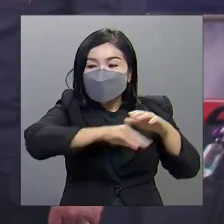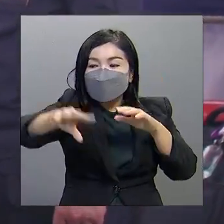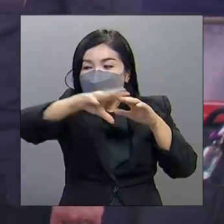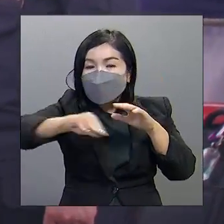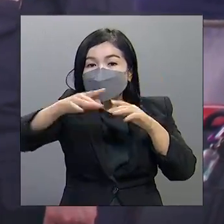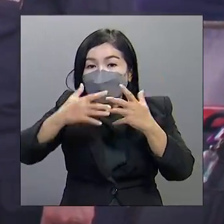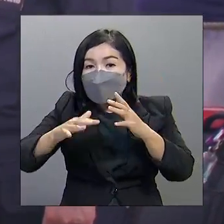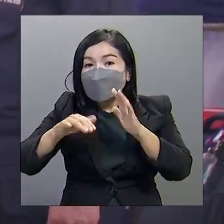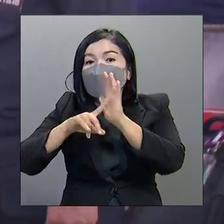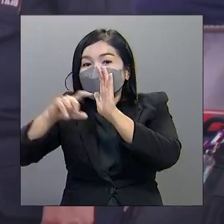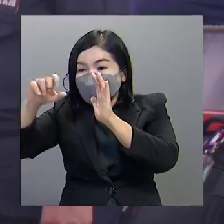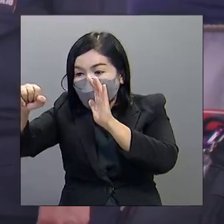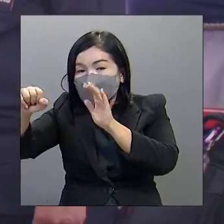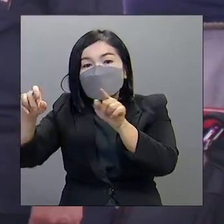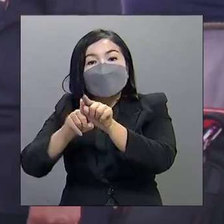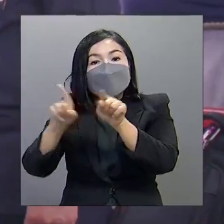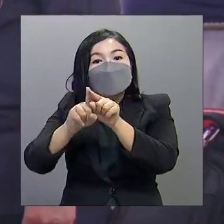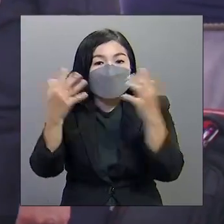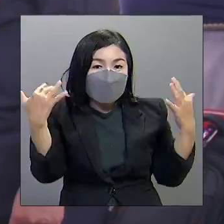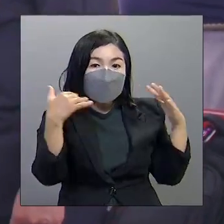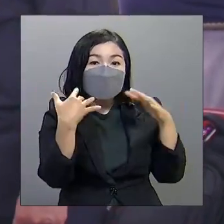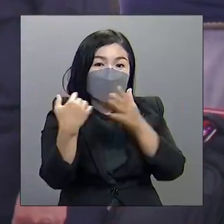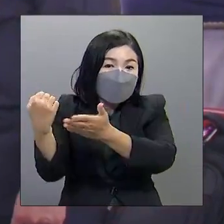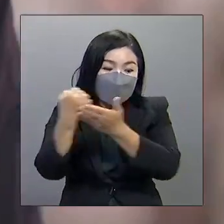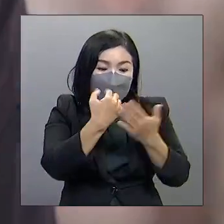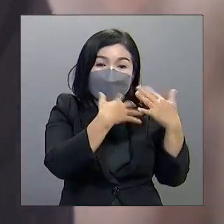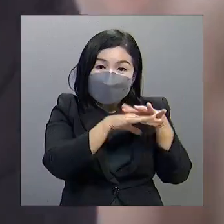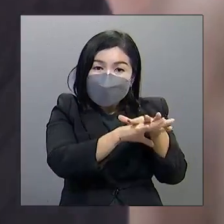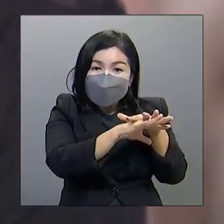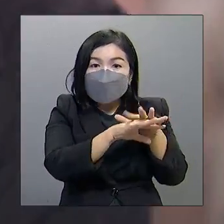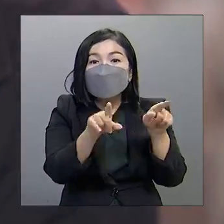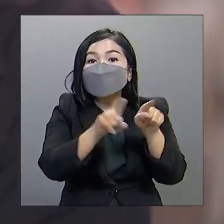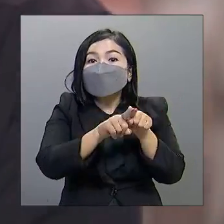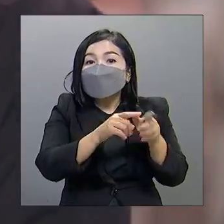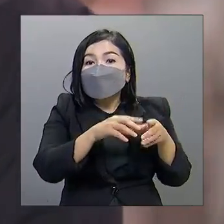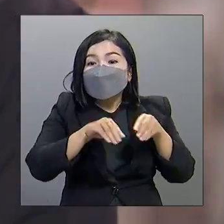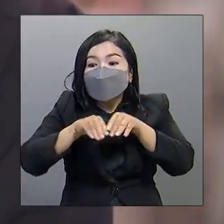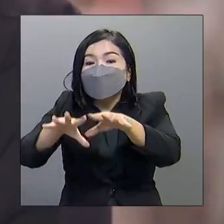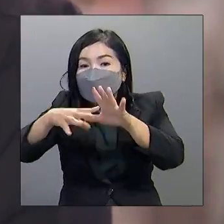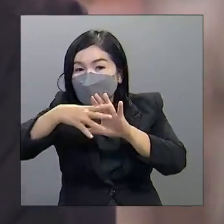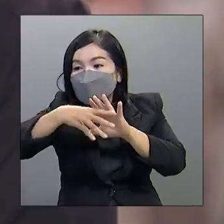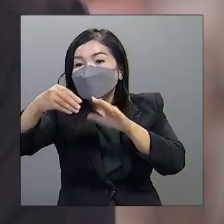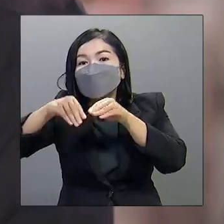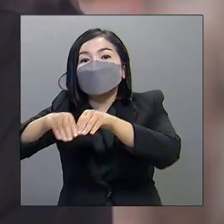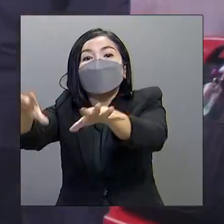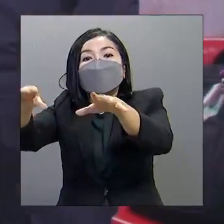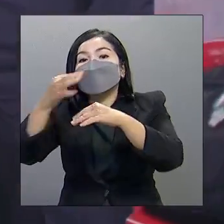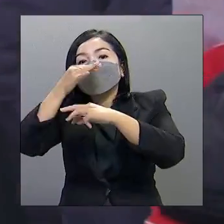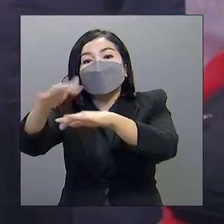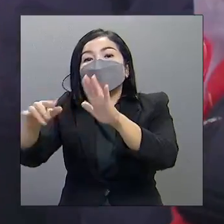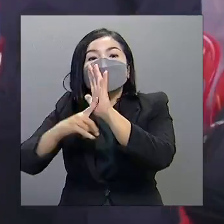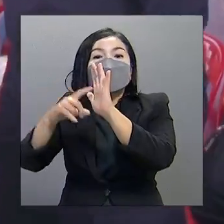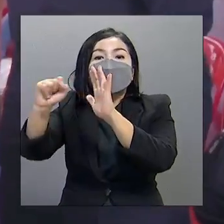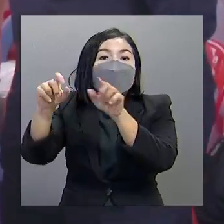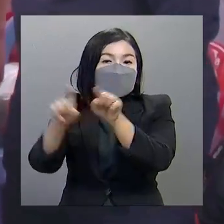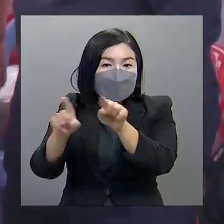างสมุทรปราการเองก็ต้องมีการที่จะต้องไปพูดคุยกันในเรื่องของการติดตั้งเครื่องผลักดันน้ำในส่วนของสมุทรปราการด้วยเพื่อจะเอาออก